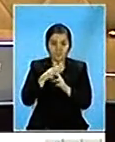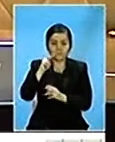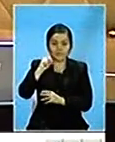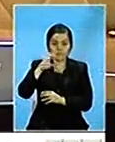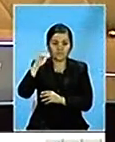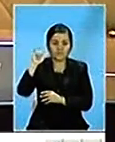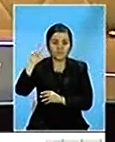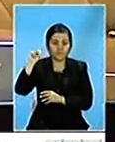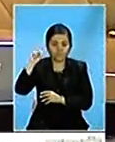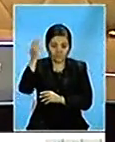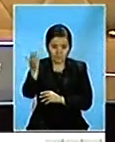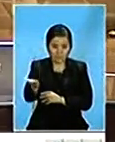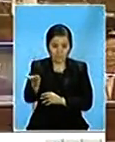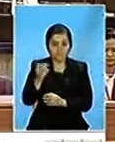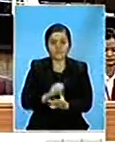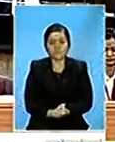ทู้ทั่วไปครับ